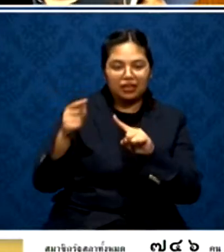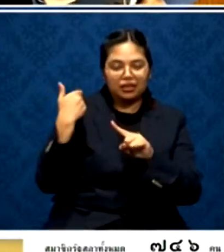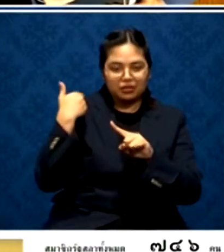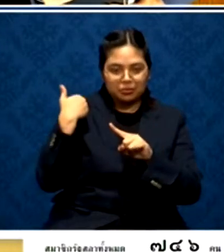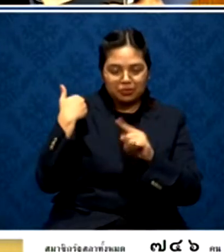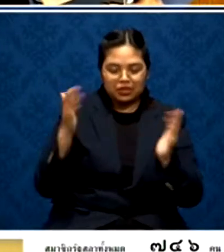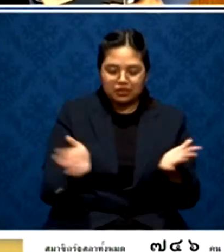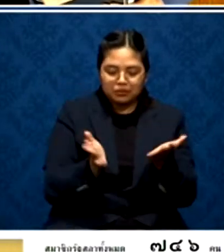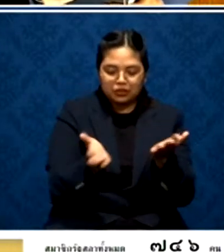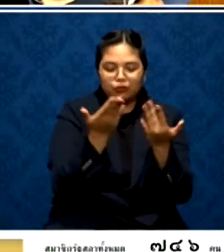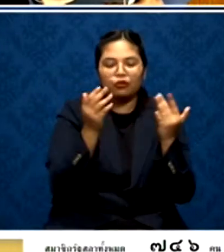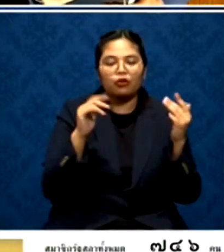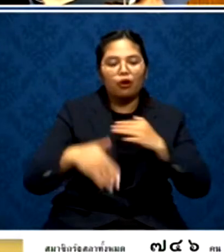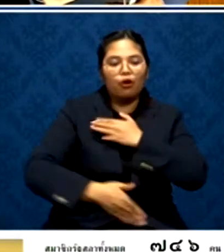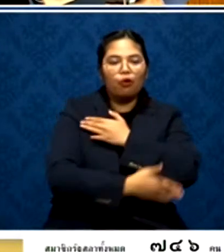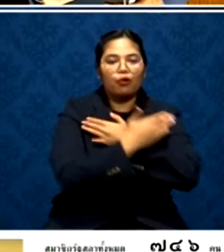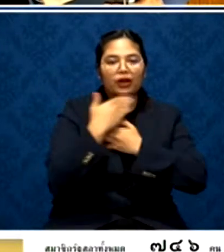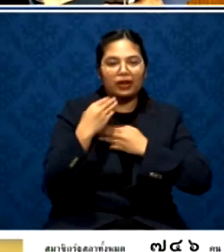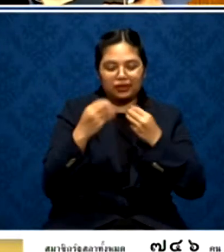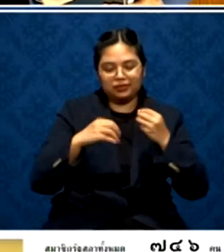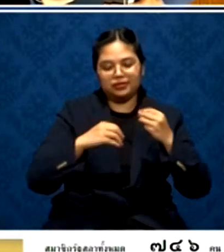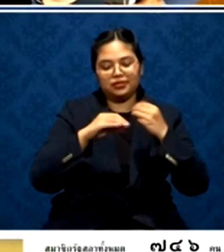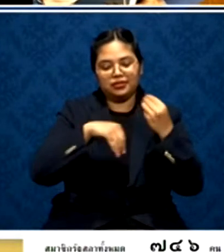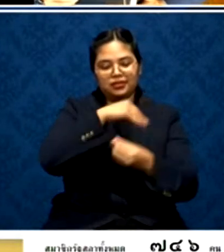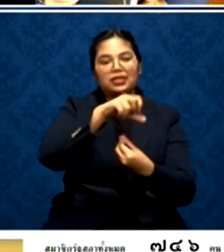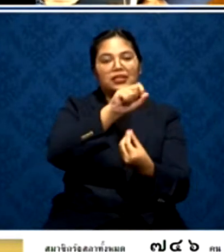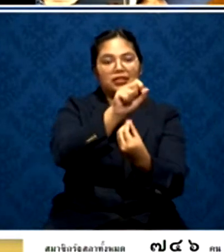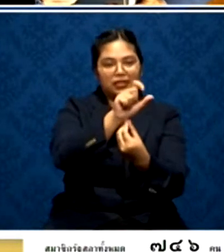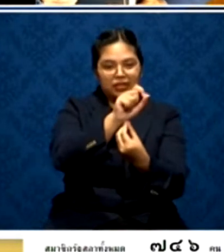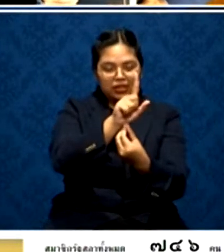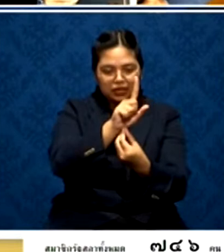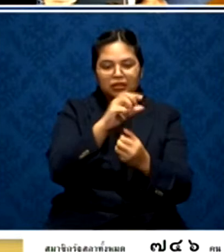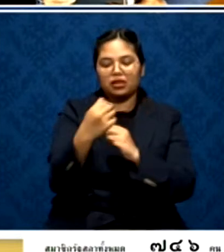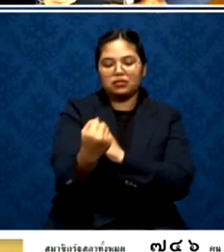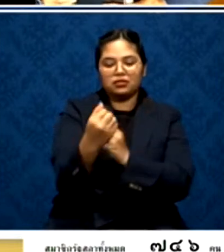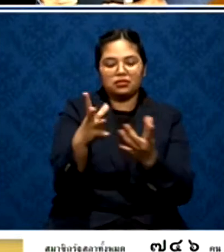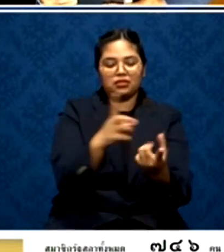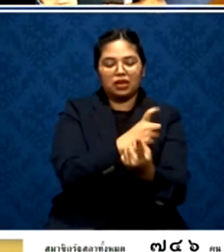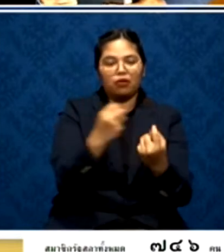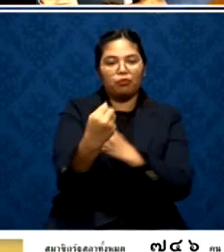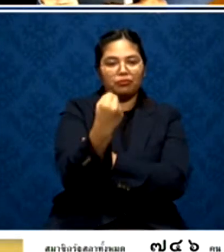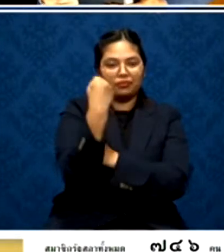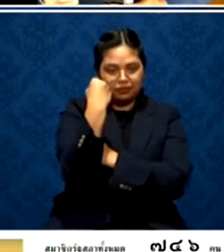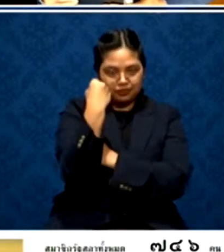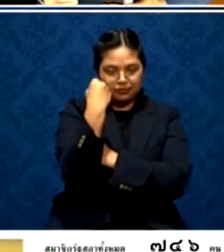ได้การสร้างโอกาสทางเศรษฐกิจและการสร้างความเข้มแข็งด้านสังคมของประเทศ